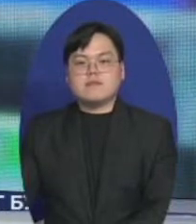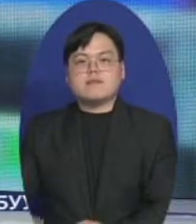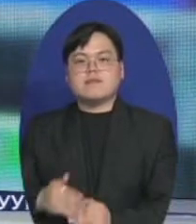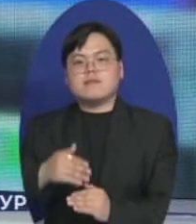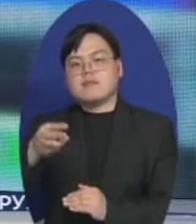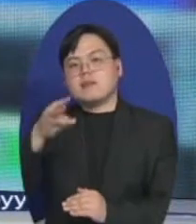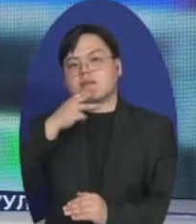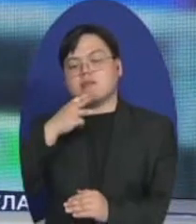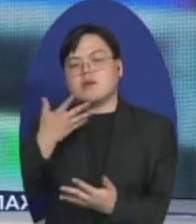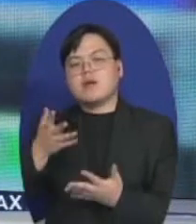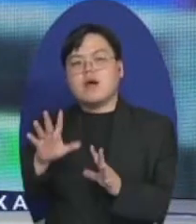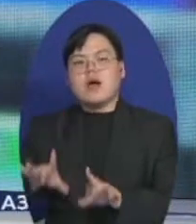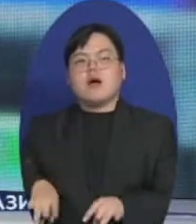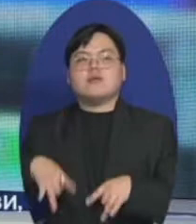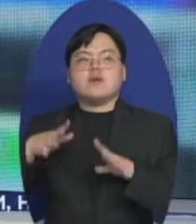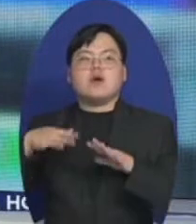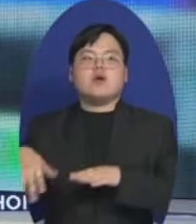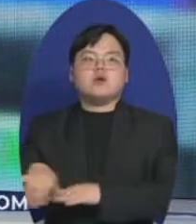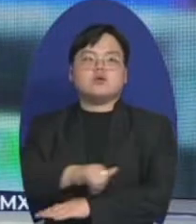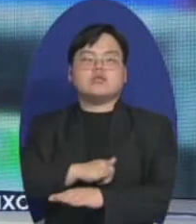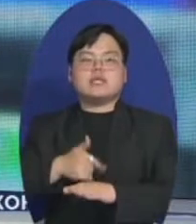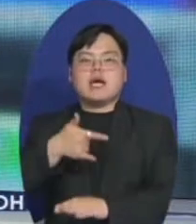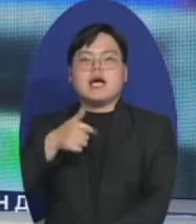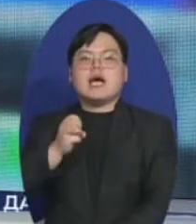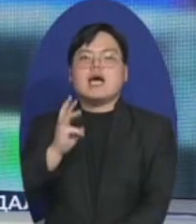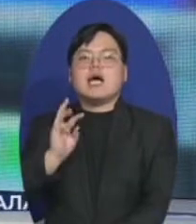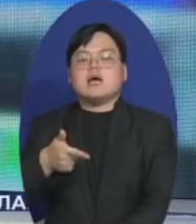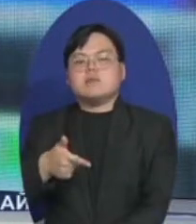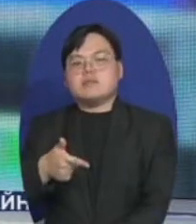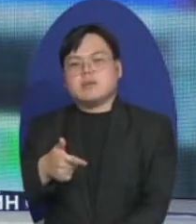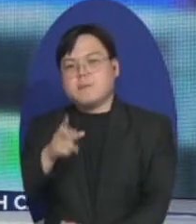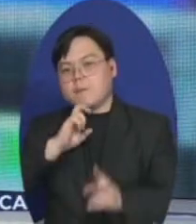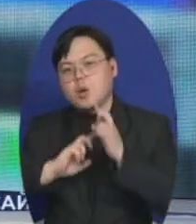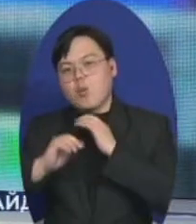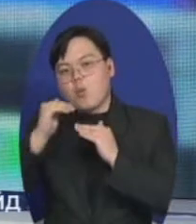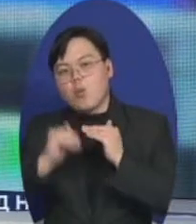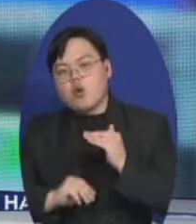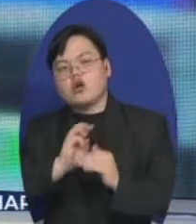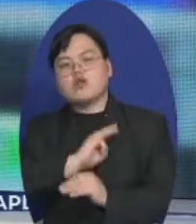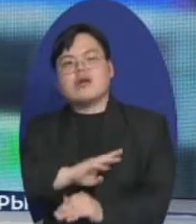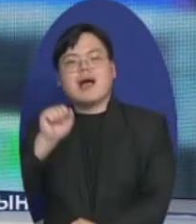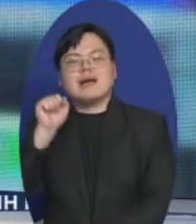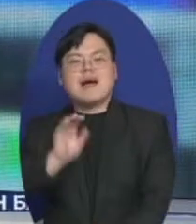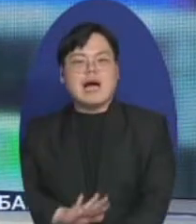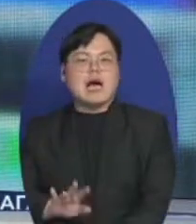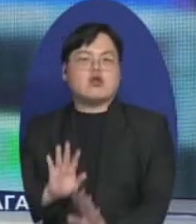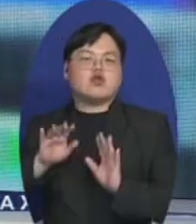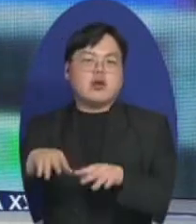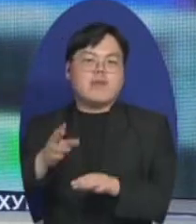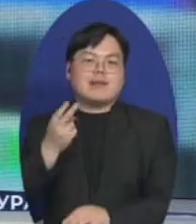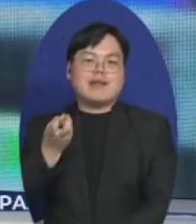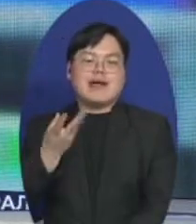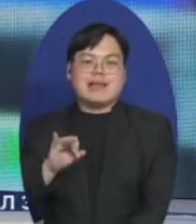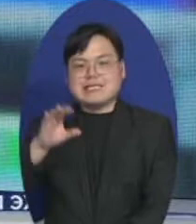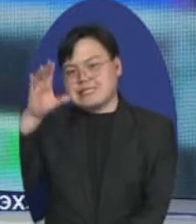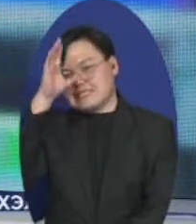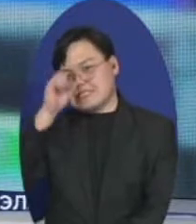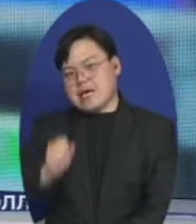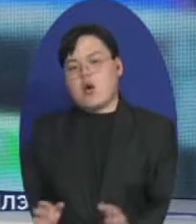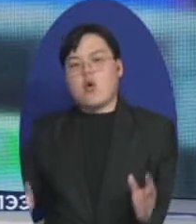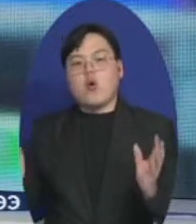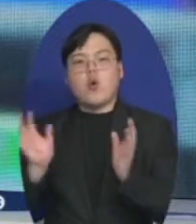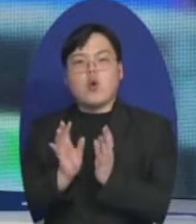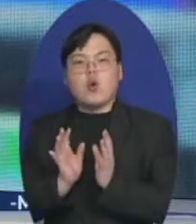За дараг мэдээ танилцуулъя. Австрали улсын Брисбен хотно болж байгаа гамшигын эрслийг бууруулах Аз намхан далайн орнуудын сайд нарын баг хурал өдөр Синзэн